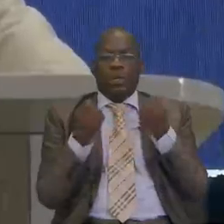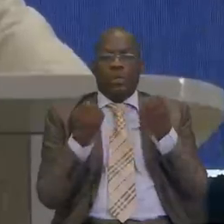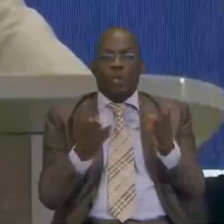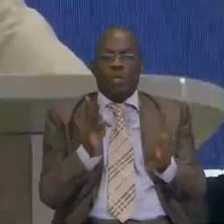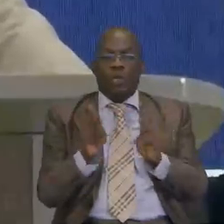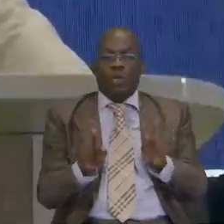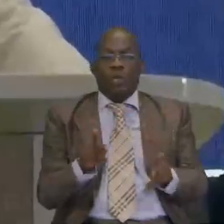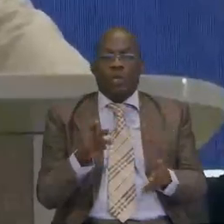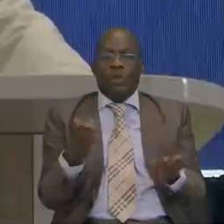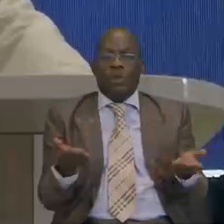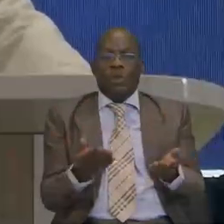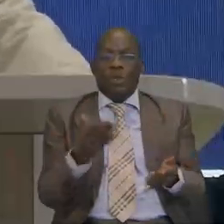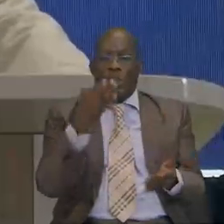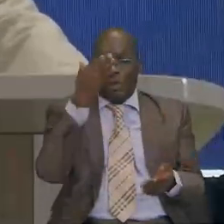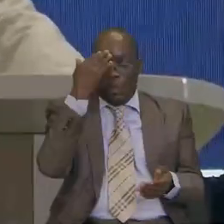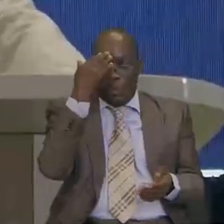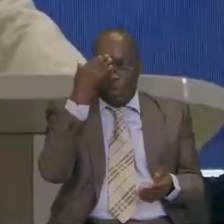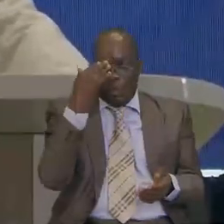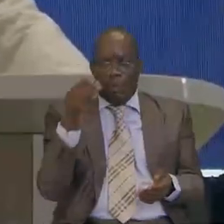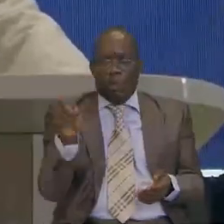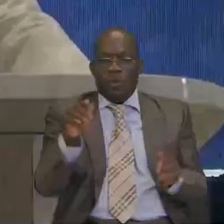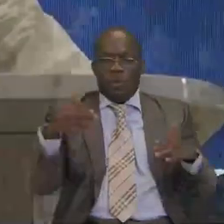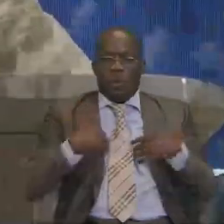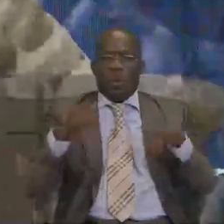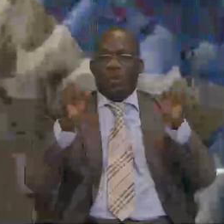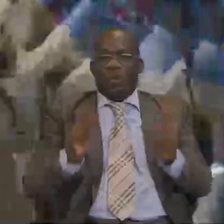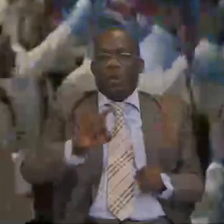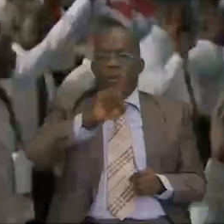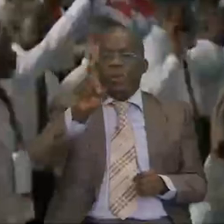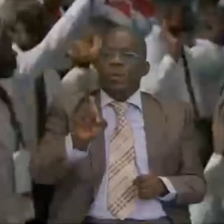Combien de personnes ici savent qu'il a la puissance?